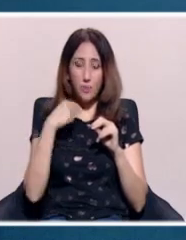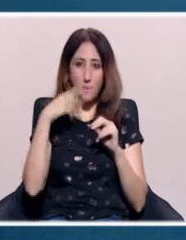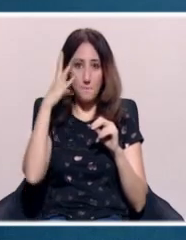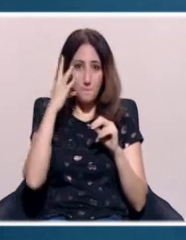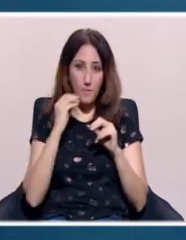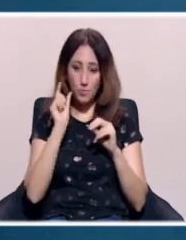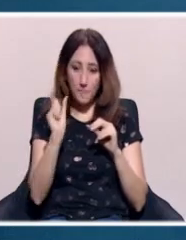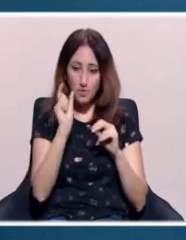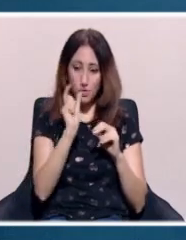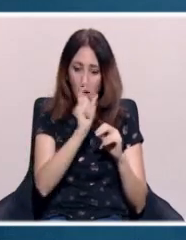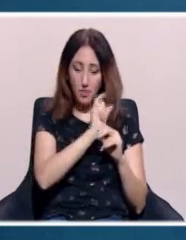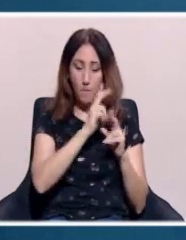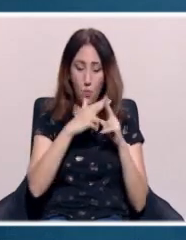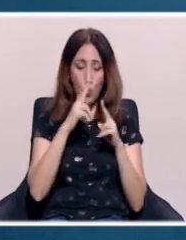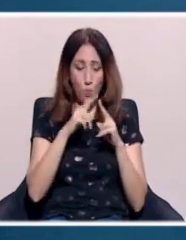وكل مشهد في المسلسل